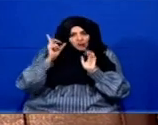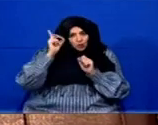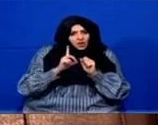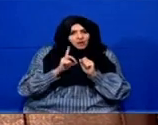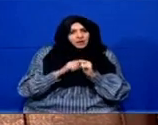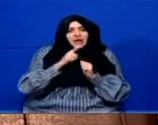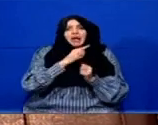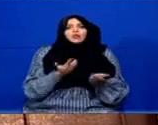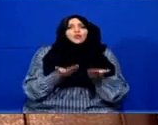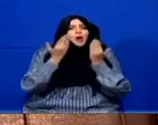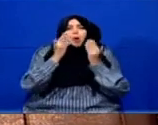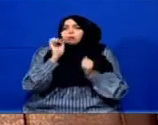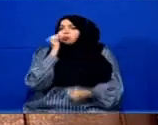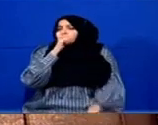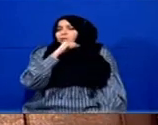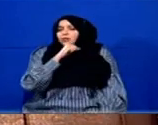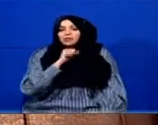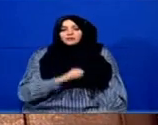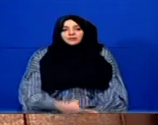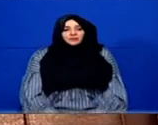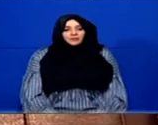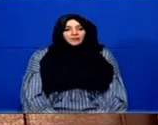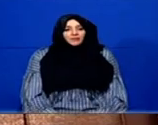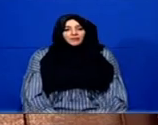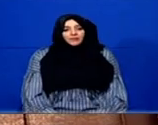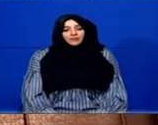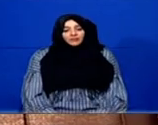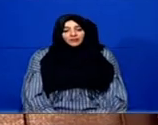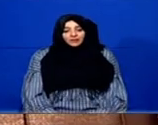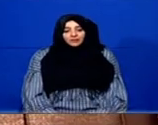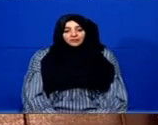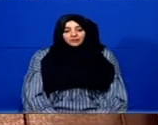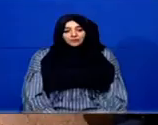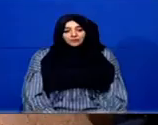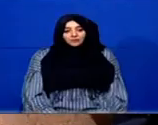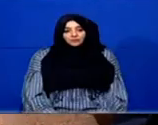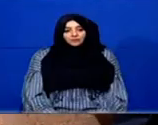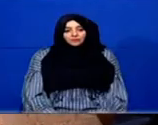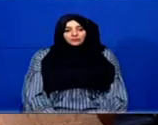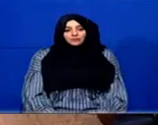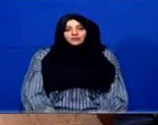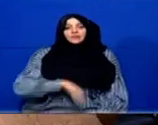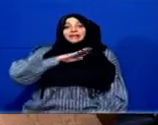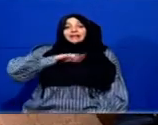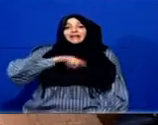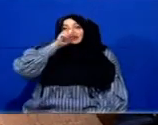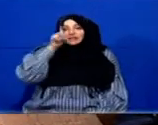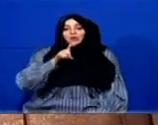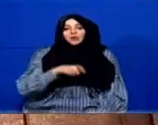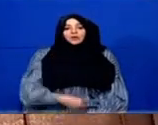الدعاء والسلام ان شاء الله ربي يهديها السؤال الاخير